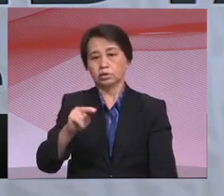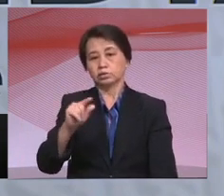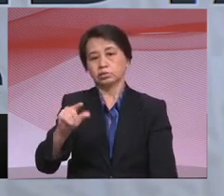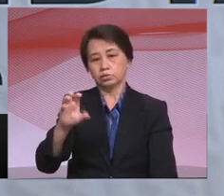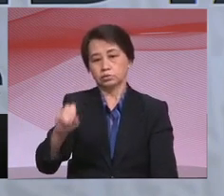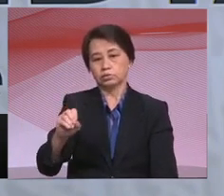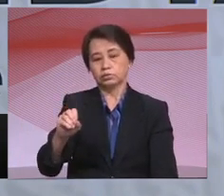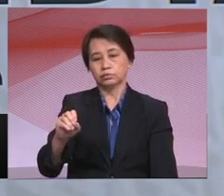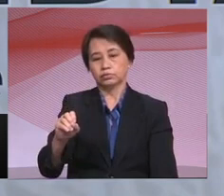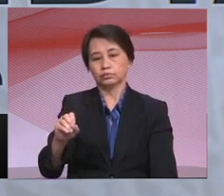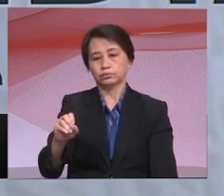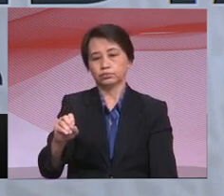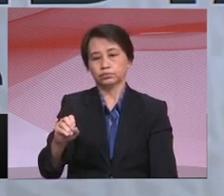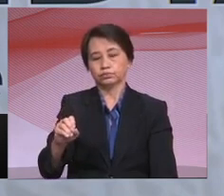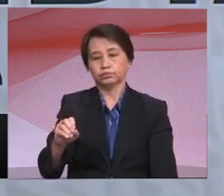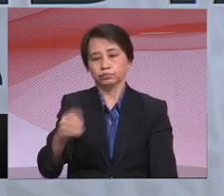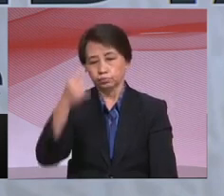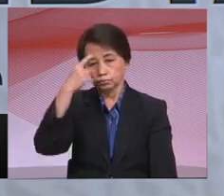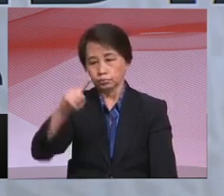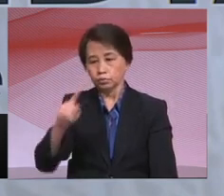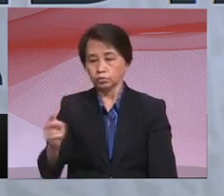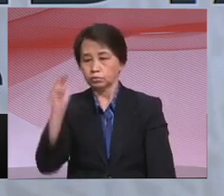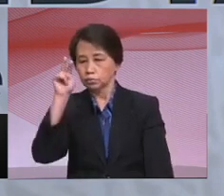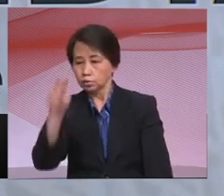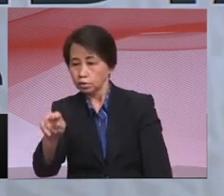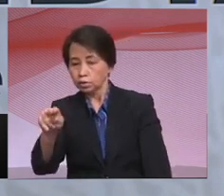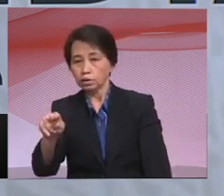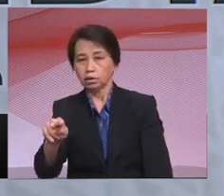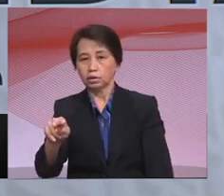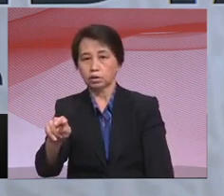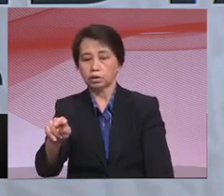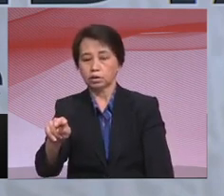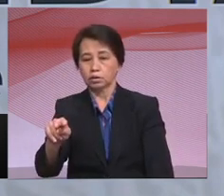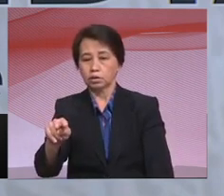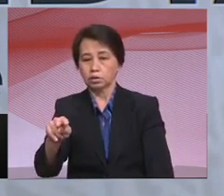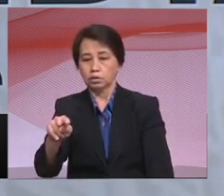pertubuhan-pertubuhan persediaan untuk melihat kepada